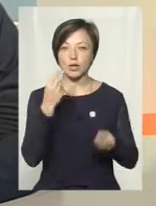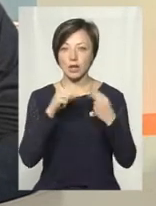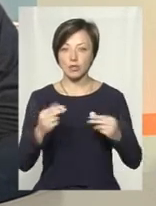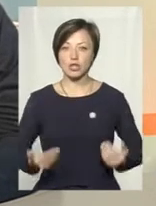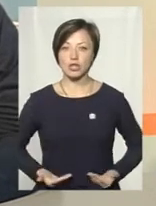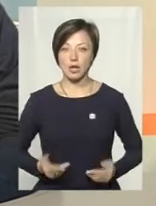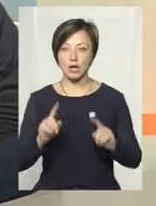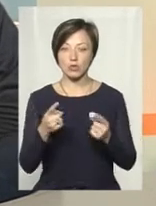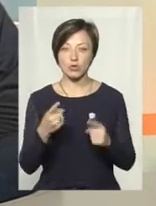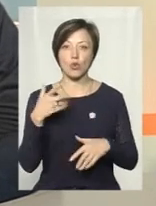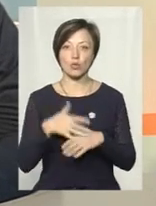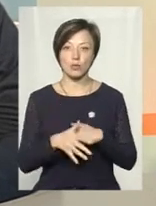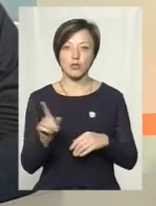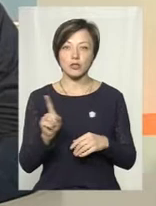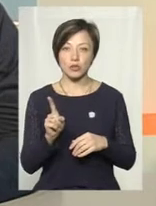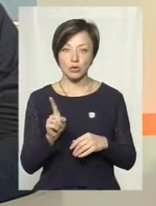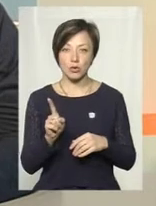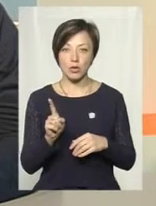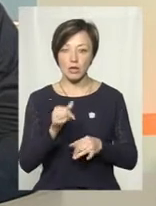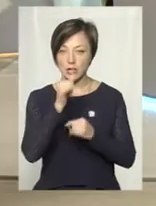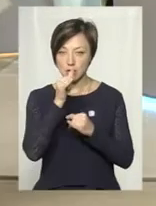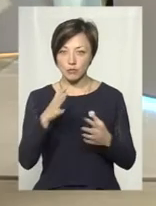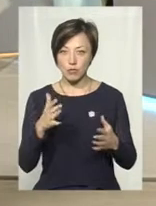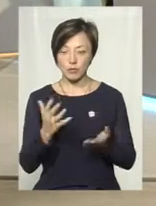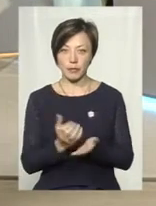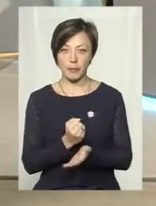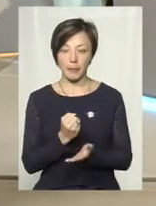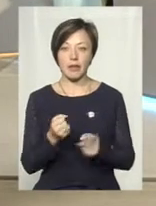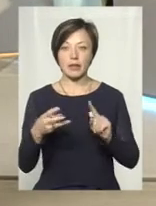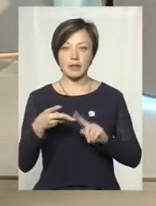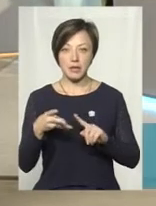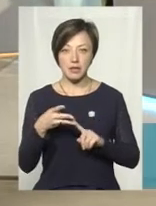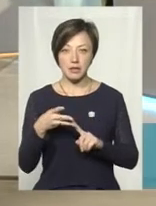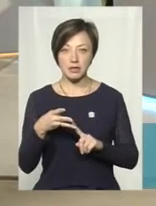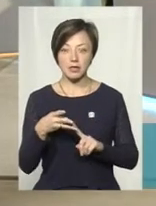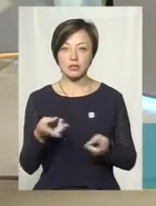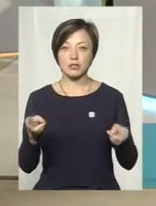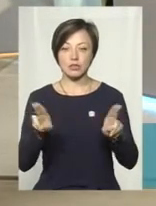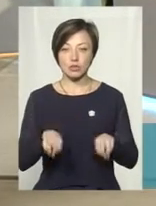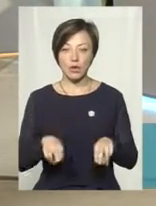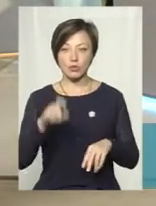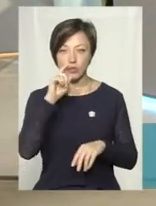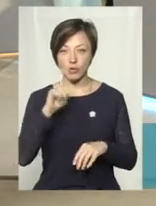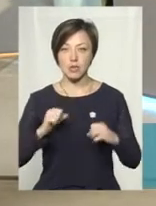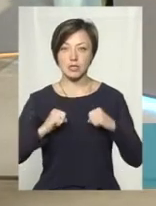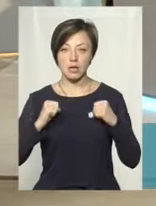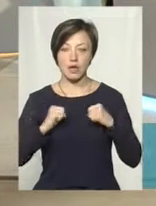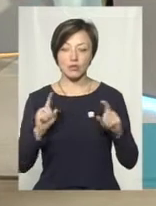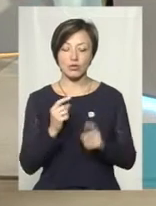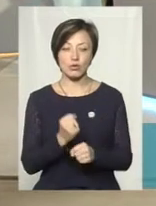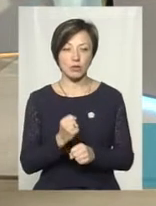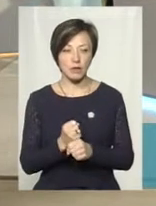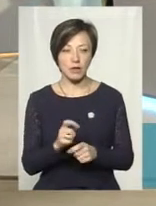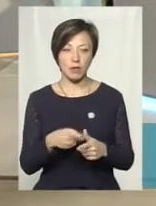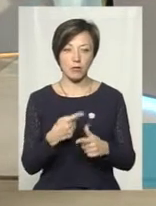життя, тому що розуміє, що вона не зможе тут знайти. Третє – це ті, які в нас залишаються в Україні і стараються щось зробити